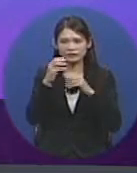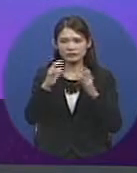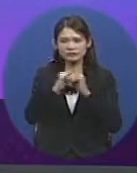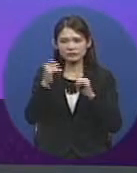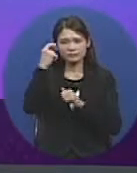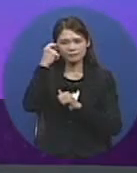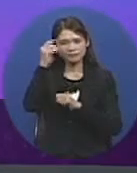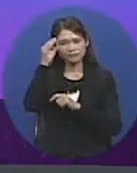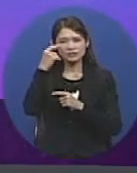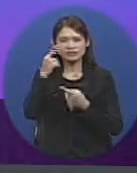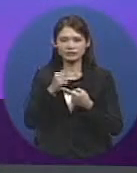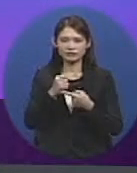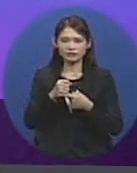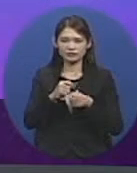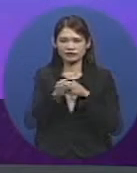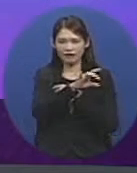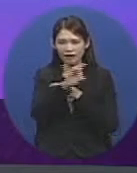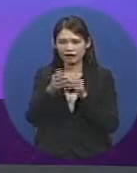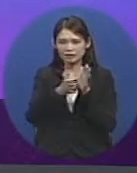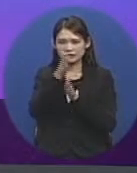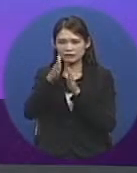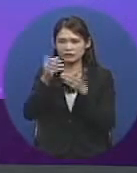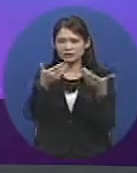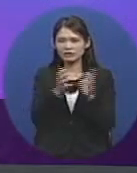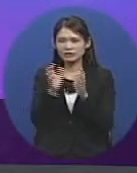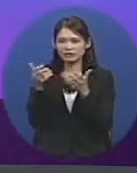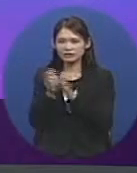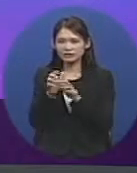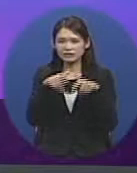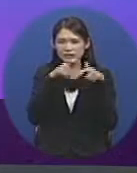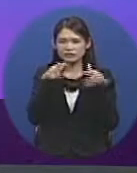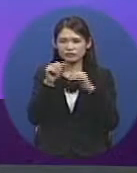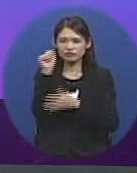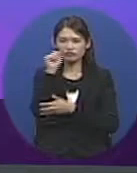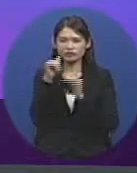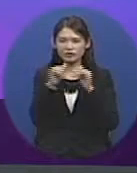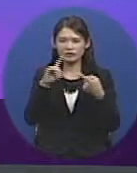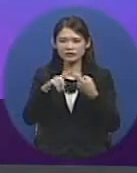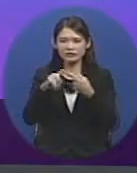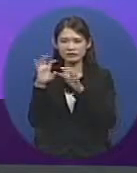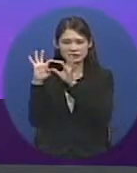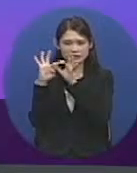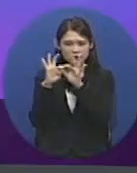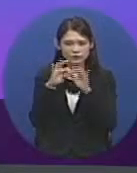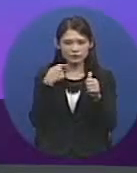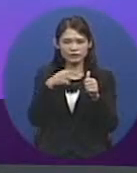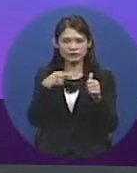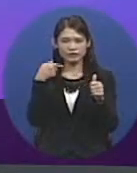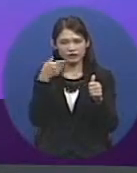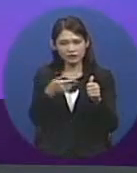보며 각급 지방자치단체에서도 일반 운전자에 대한 지속적인 계도와